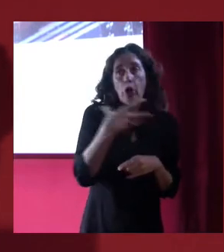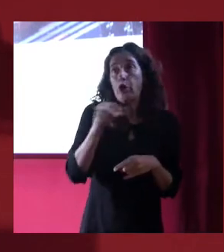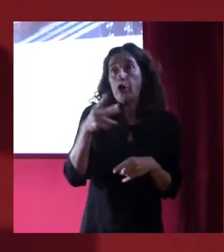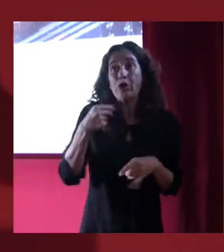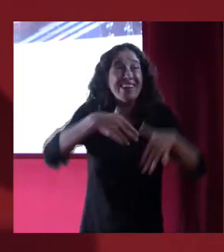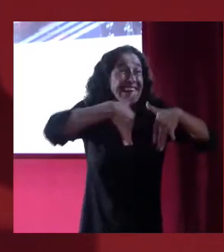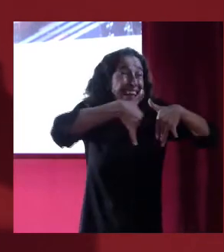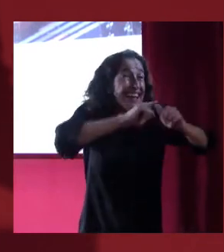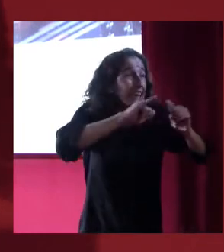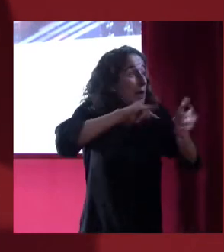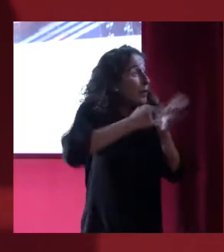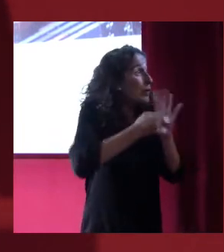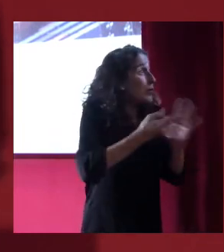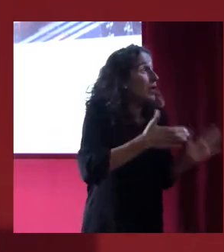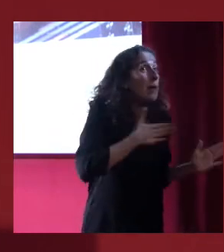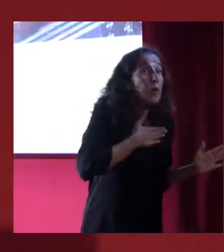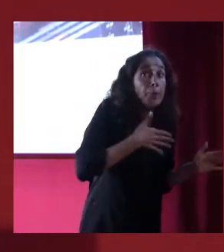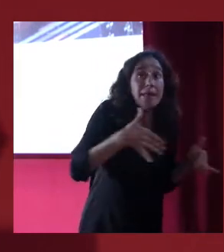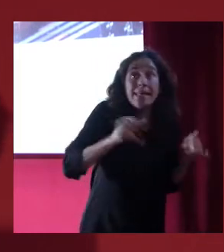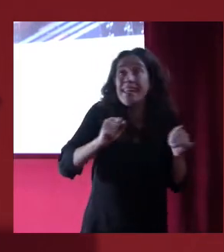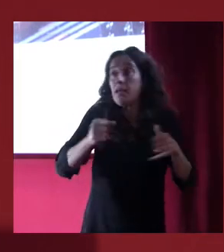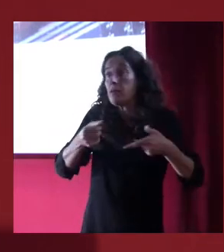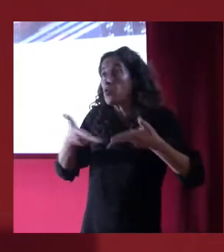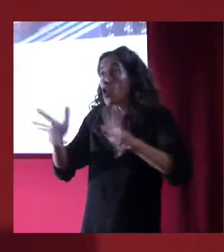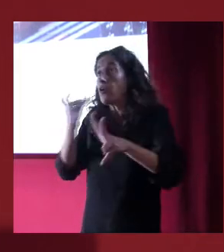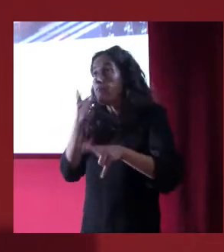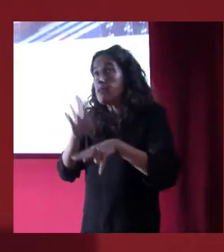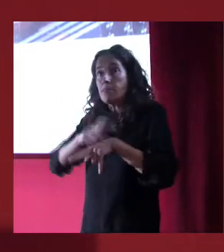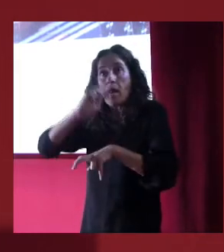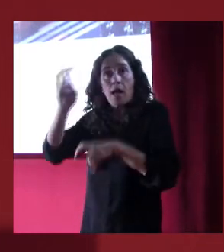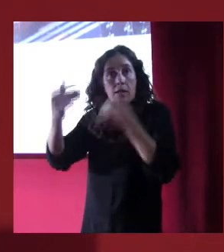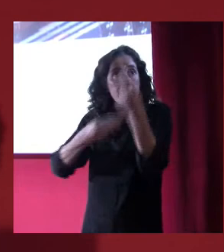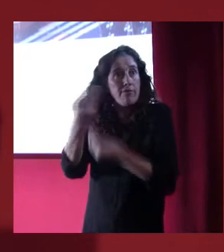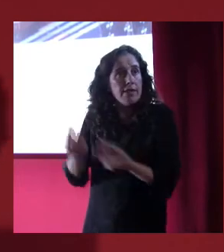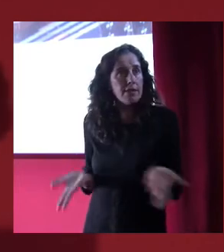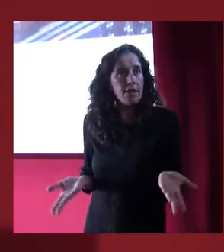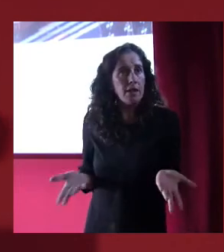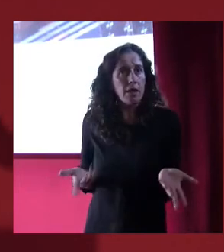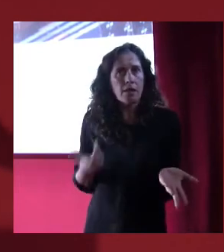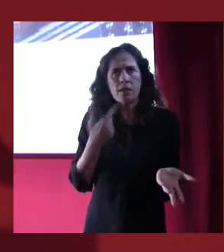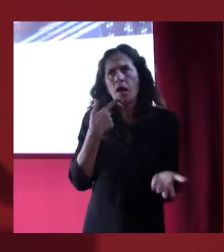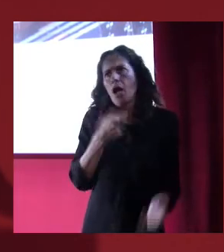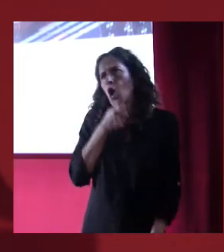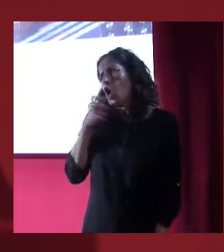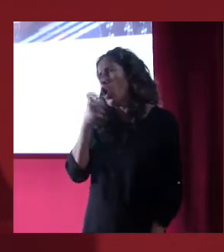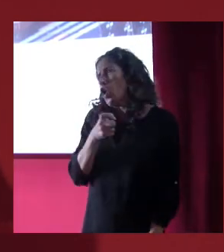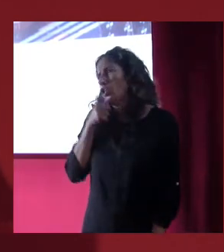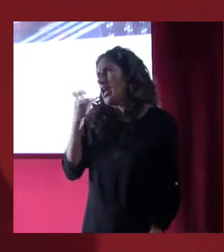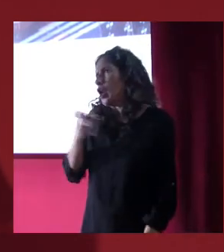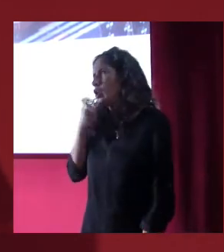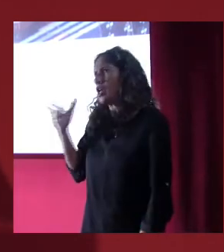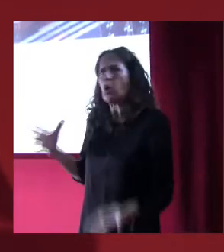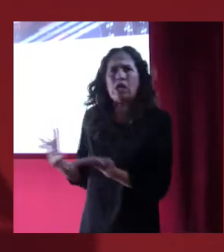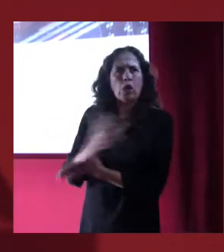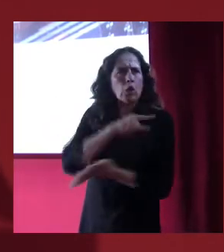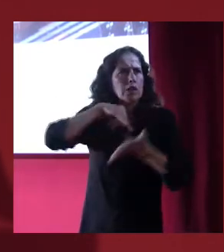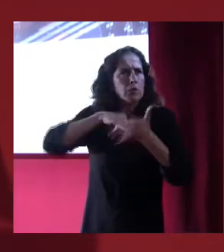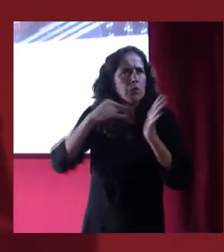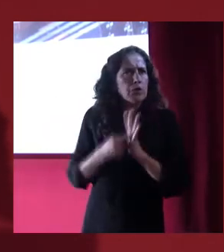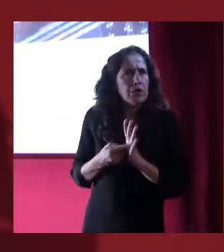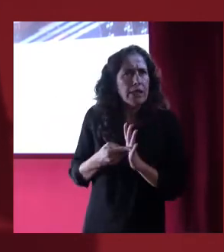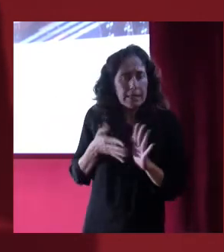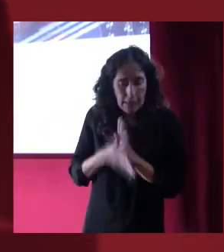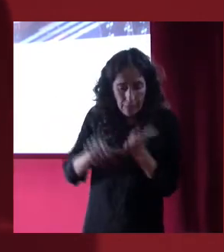desenvolupa un projecte propi de ciutat ni permet que els altres en desenvolupin. Estan sempre en contra de tots els projectes i així la